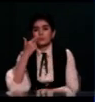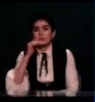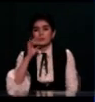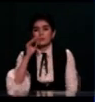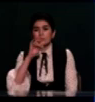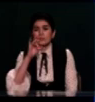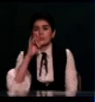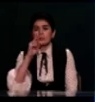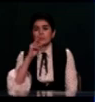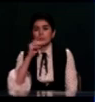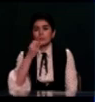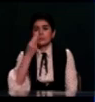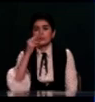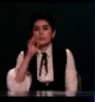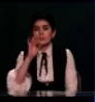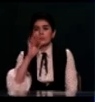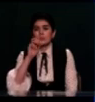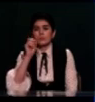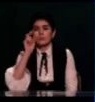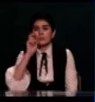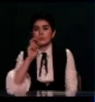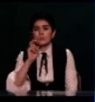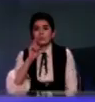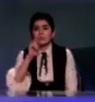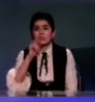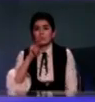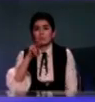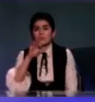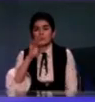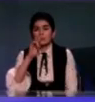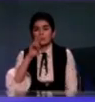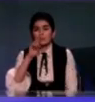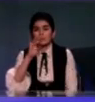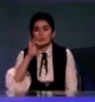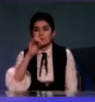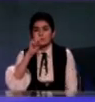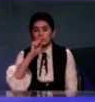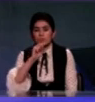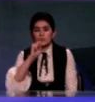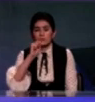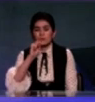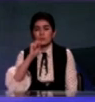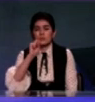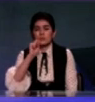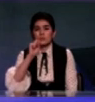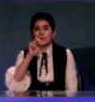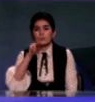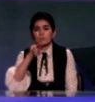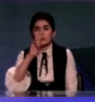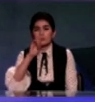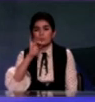Это кишечно-полосные, белая планария, мы говорили, это у нас плоские